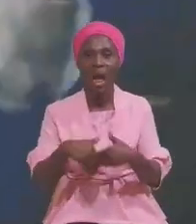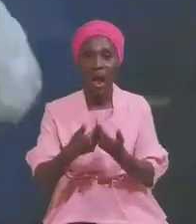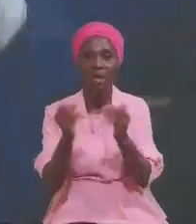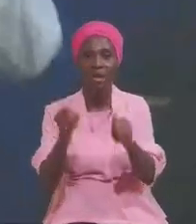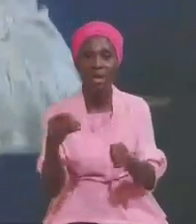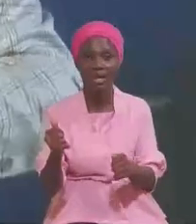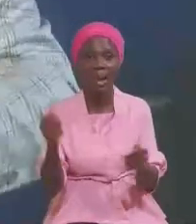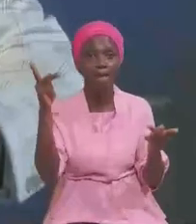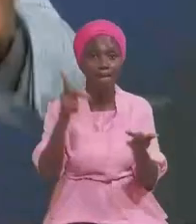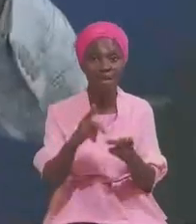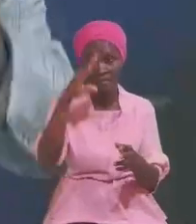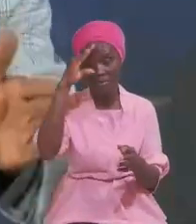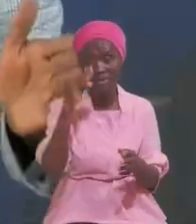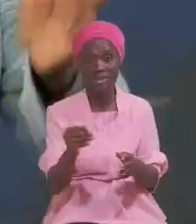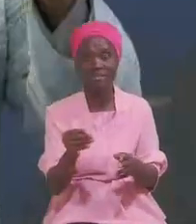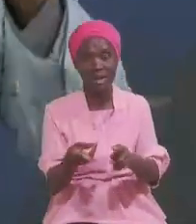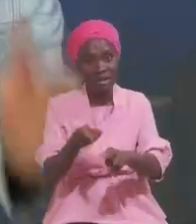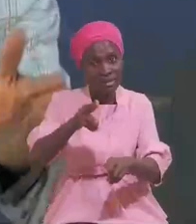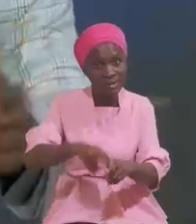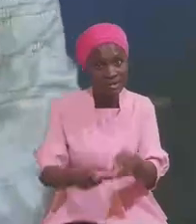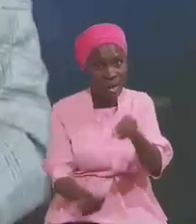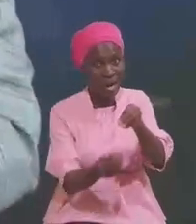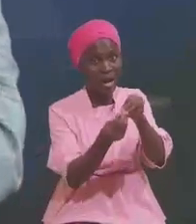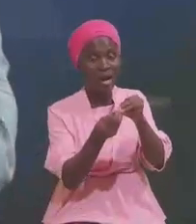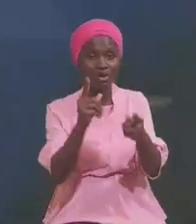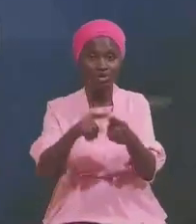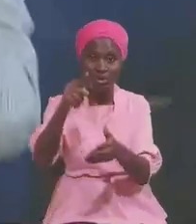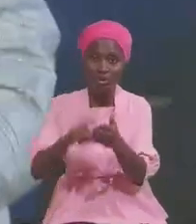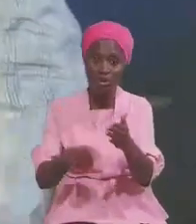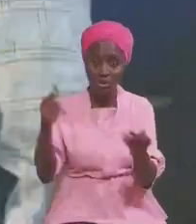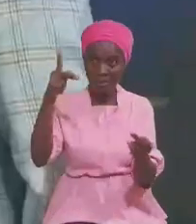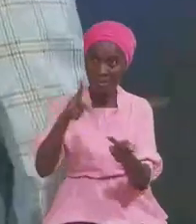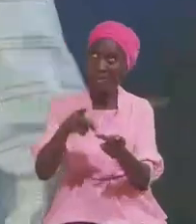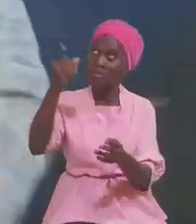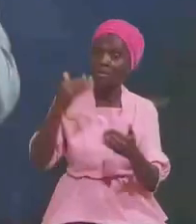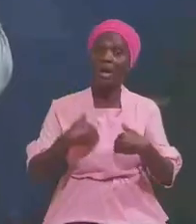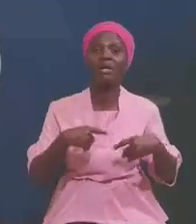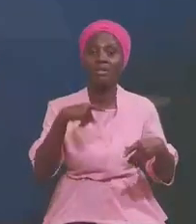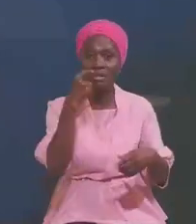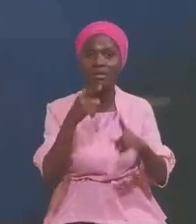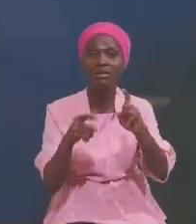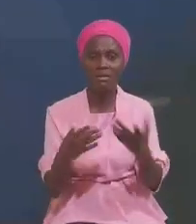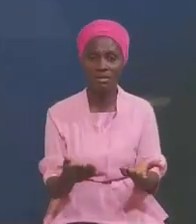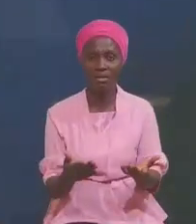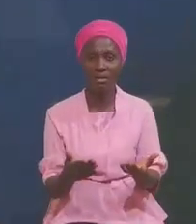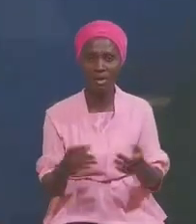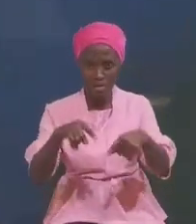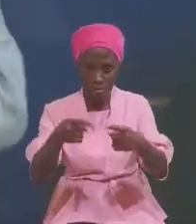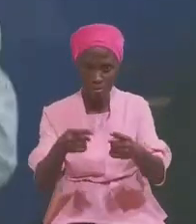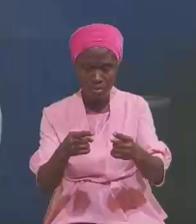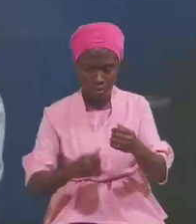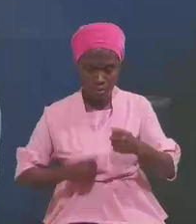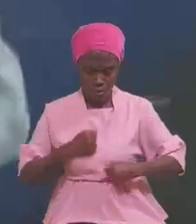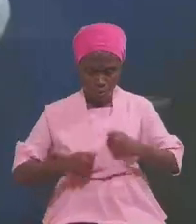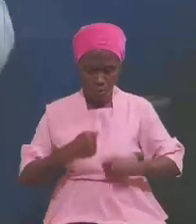parfaite, comment un homme non parfait peut corriger le Dieu parfait. Il dit que va.